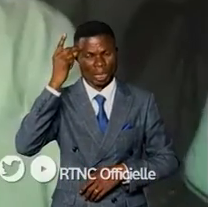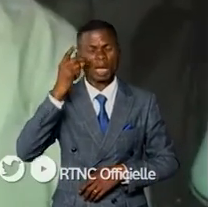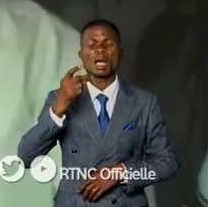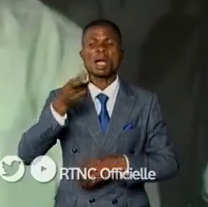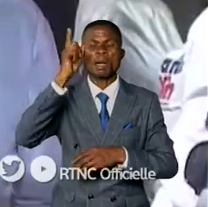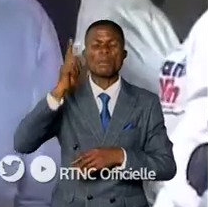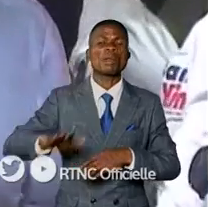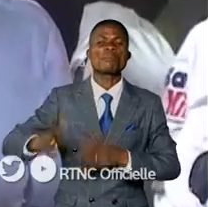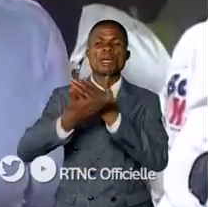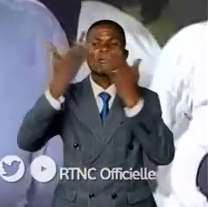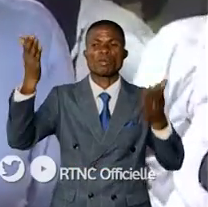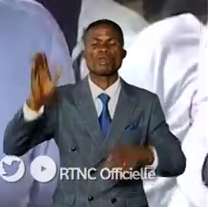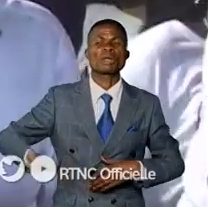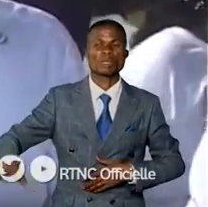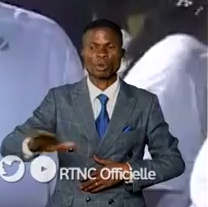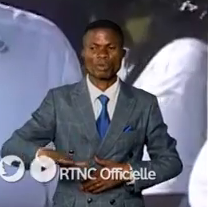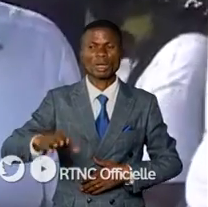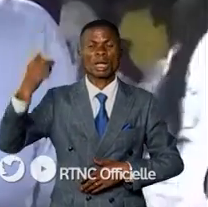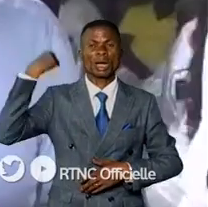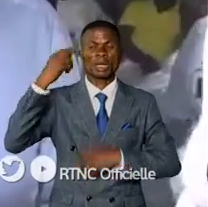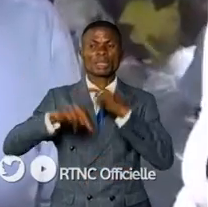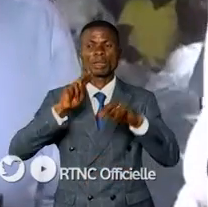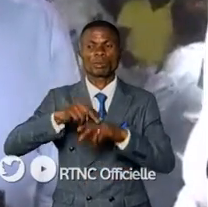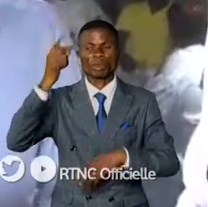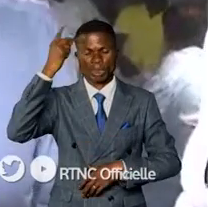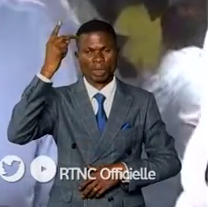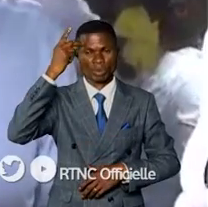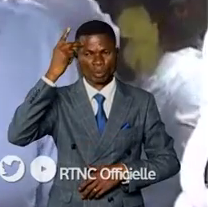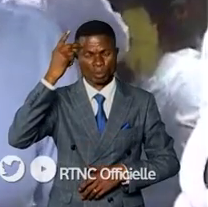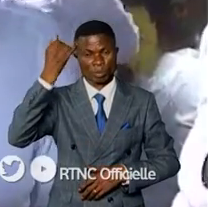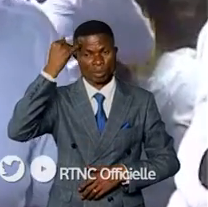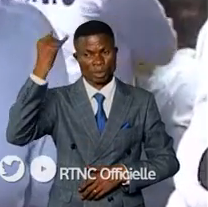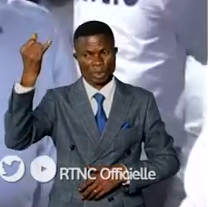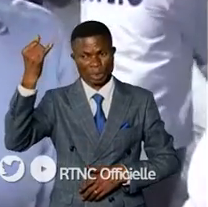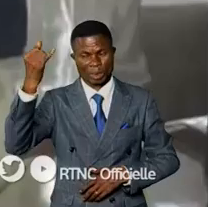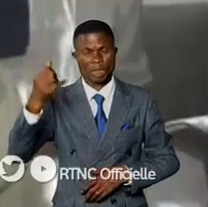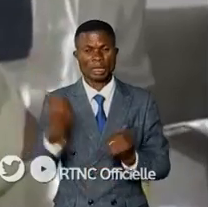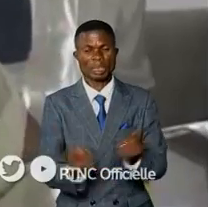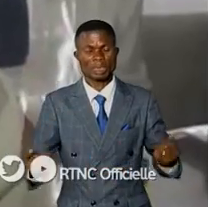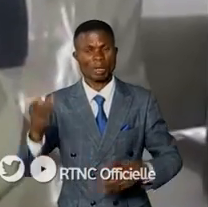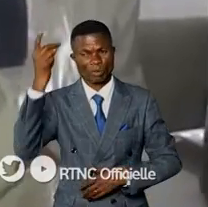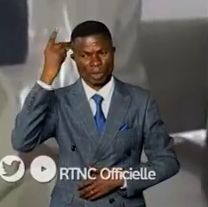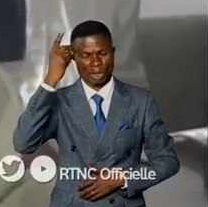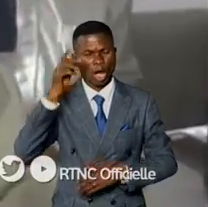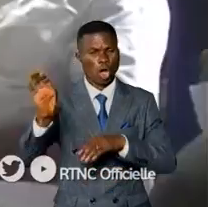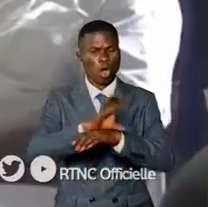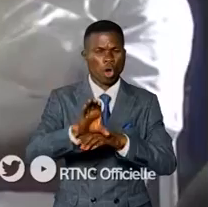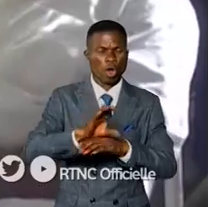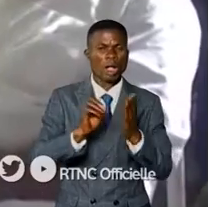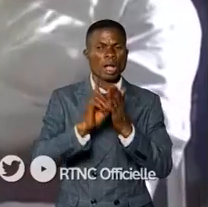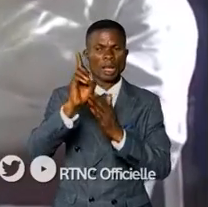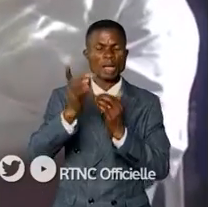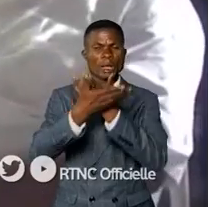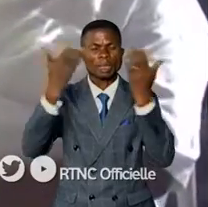porte-étendard du pays, les élus de Kinshasa, qui se prénomment Banakin, préoccupés par le développement